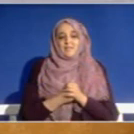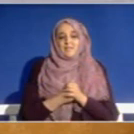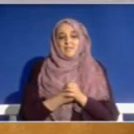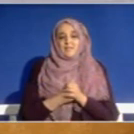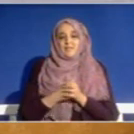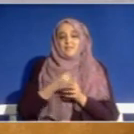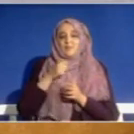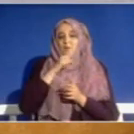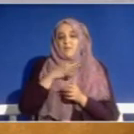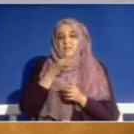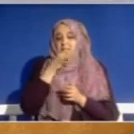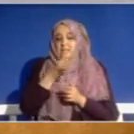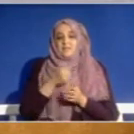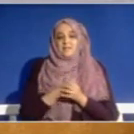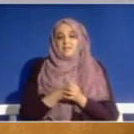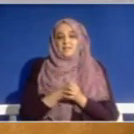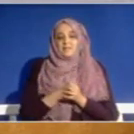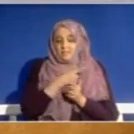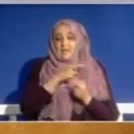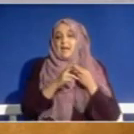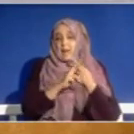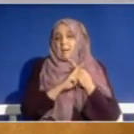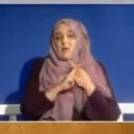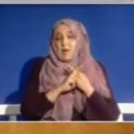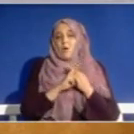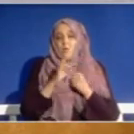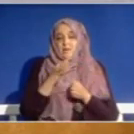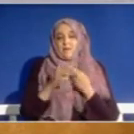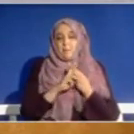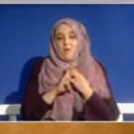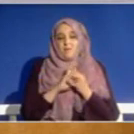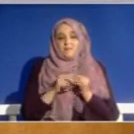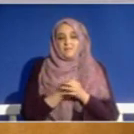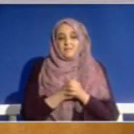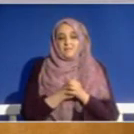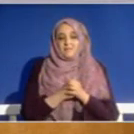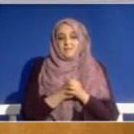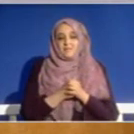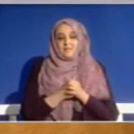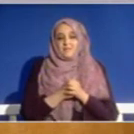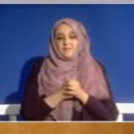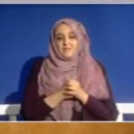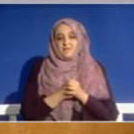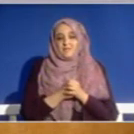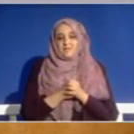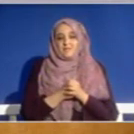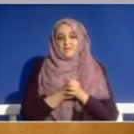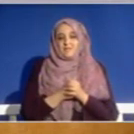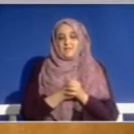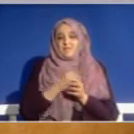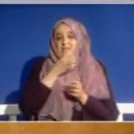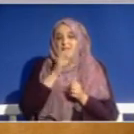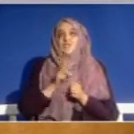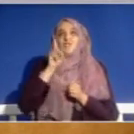منه؟ كان يقال له أجب أبا القاسم يا ولدي، يعني أجبه إلى ما طلبك،